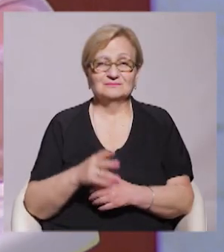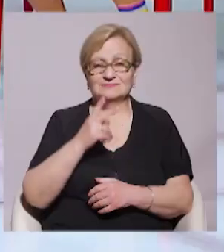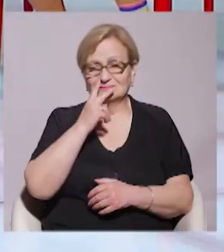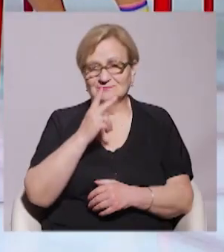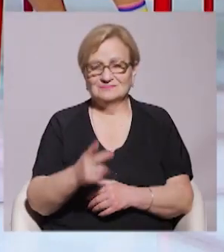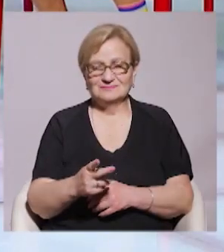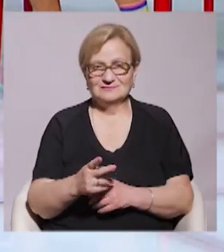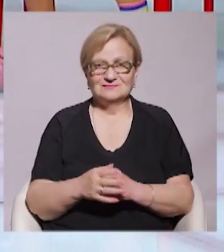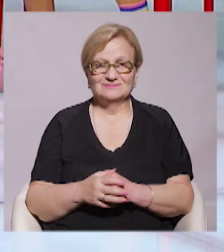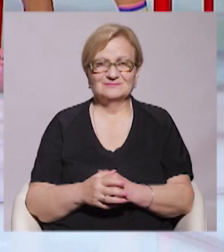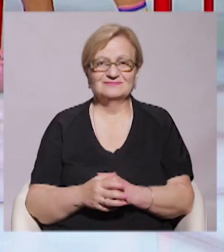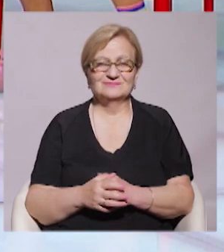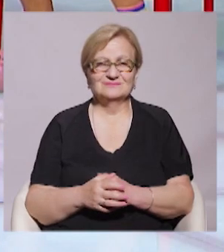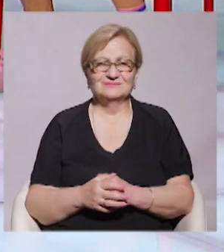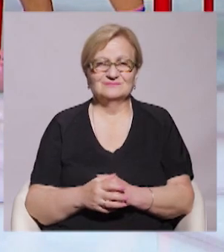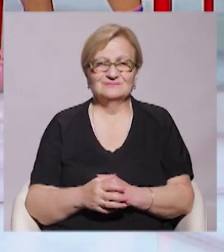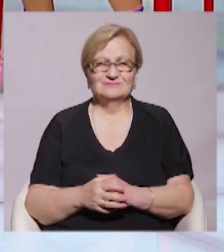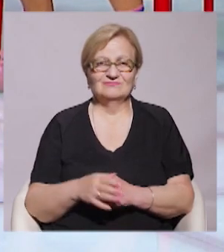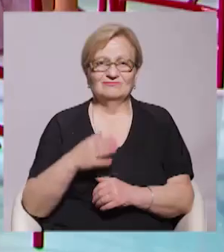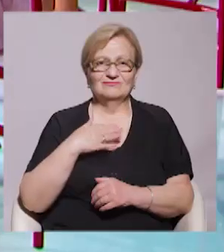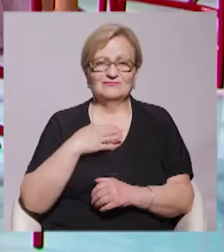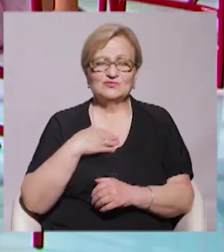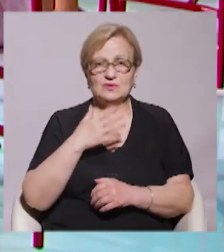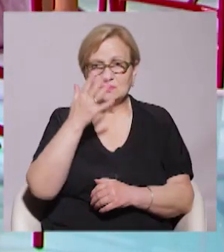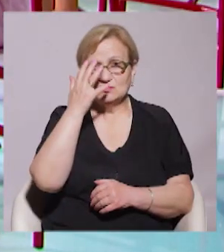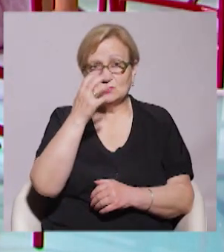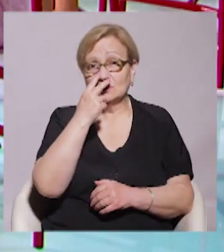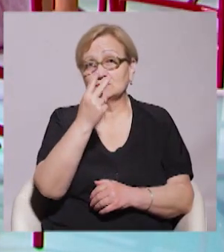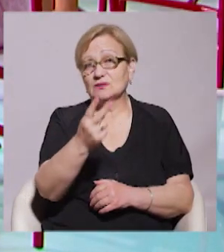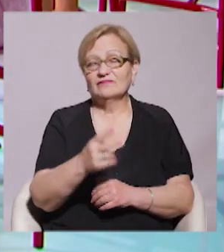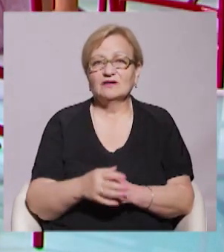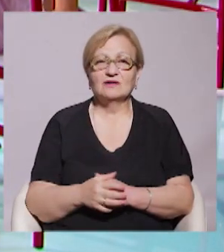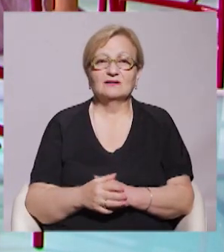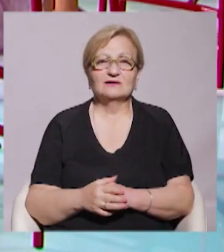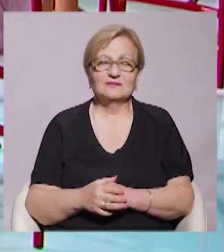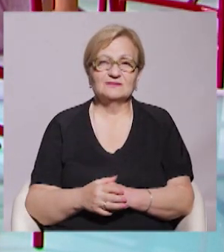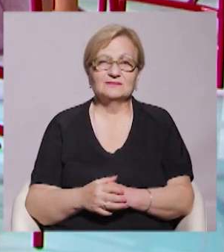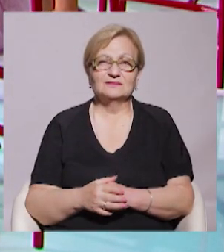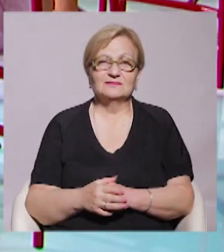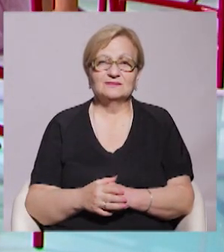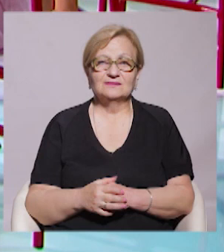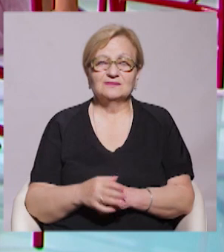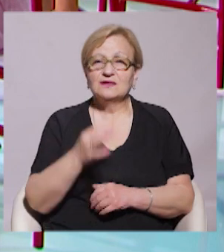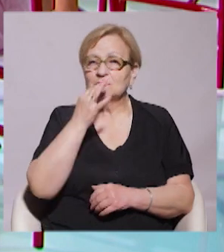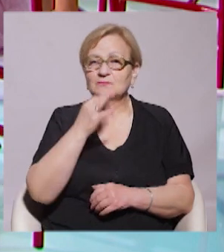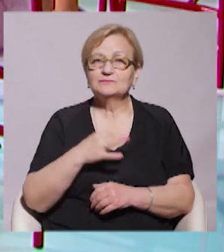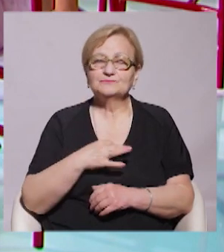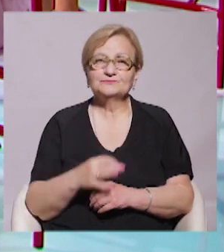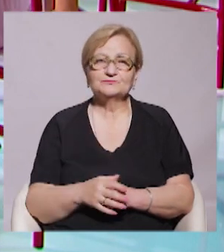დავაკვირდეთ ჩვენს. დავაკვირდეთ ჩვენს სურათს. ჩვენს სურათს დავაკვირდეთ და